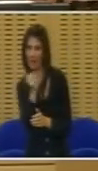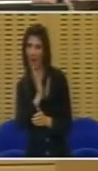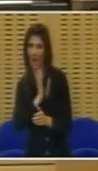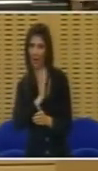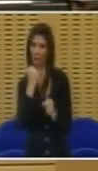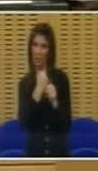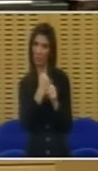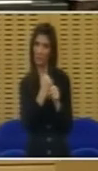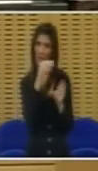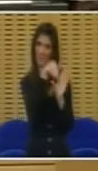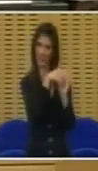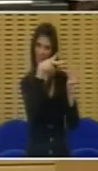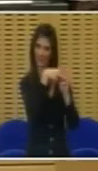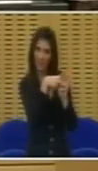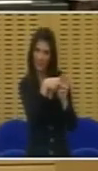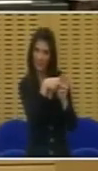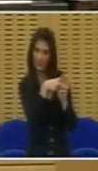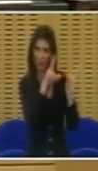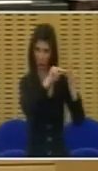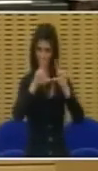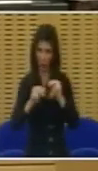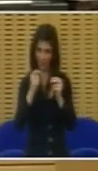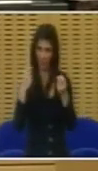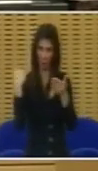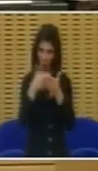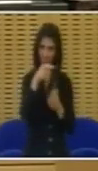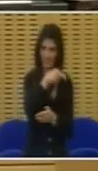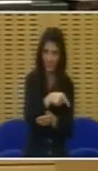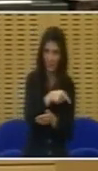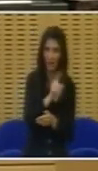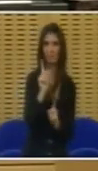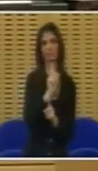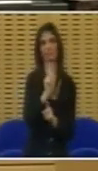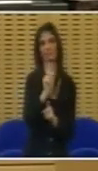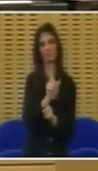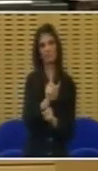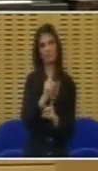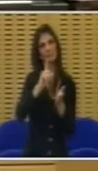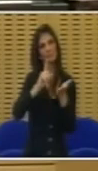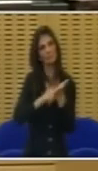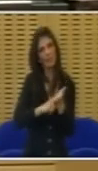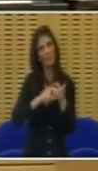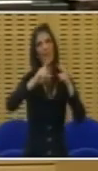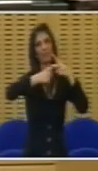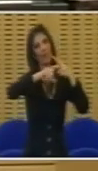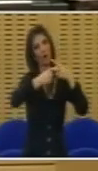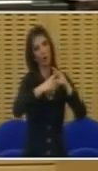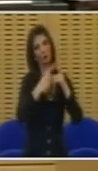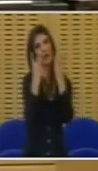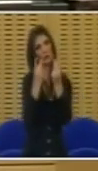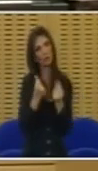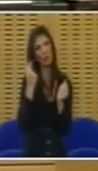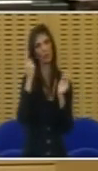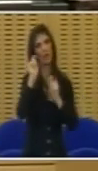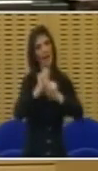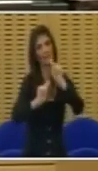συστήματος, όπως προφανώς γινόταν μέχρι σήμερα, και οι οποίοι μέσα σε ένα πλαίσιο ασύλληπτης ασυδοσίας έφεραν τον